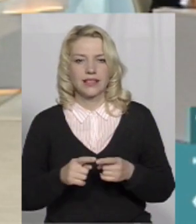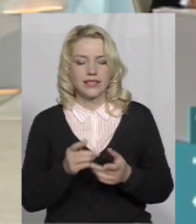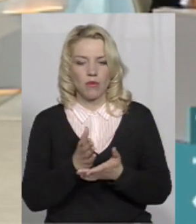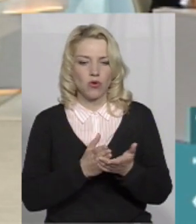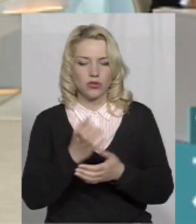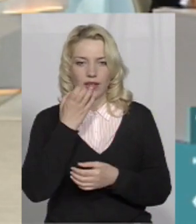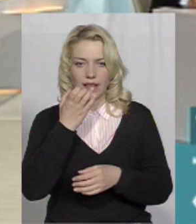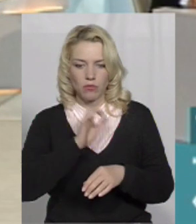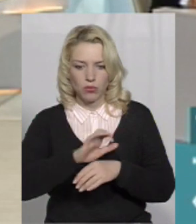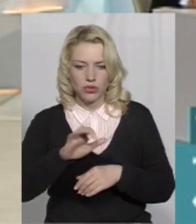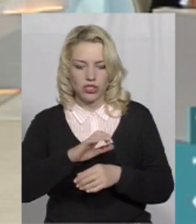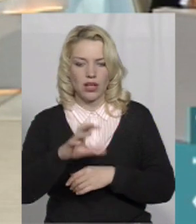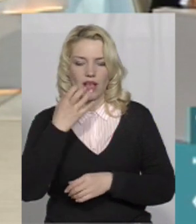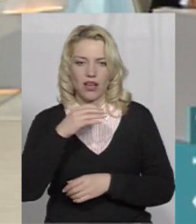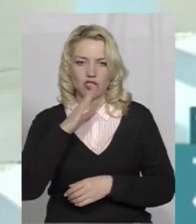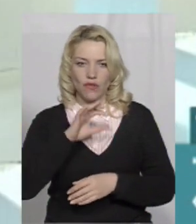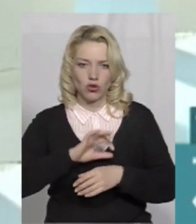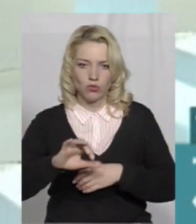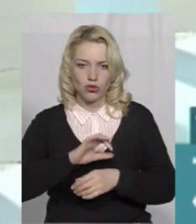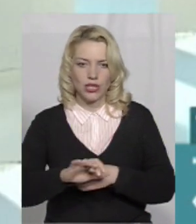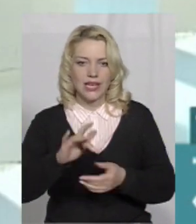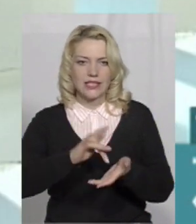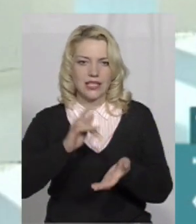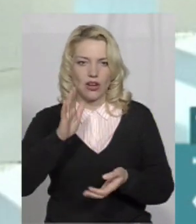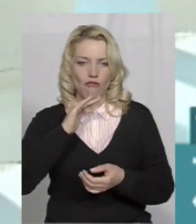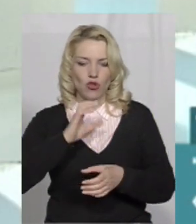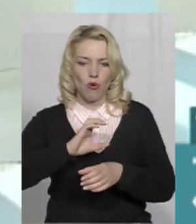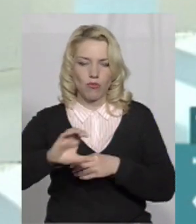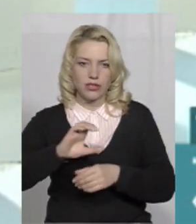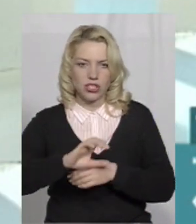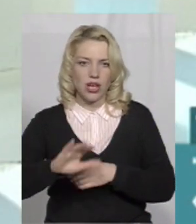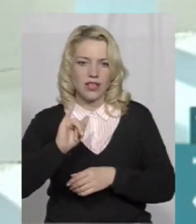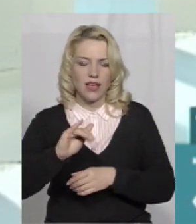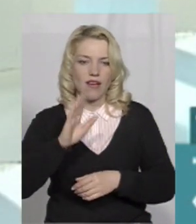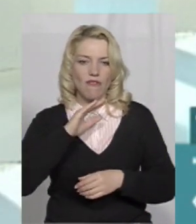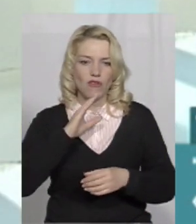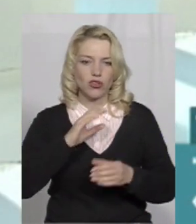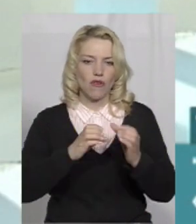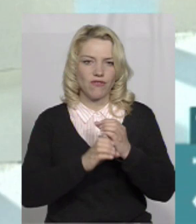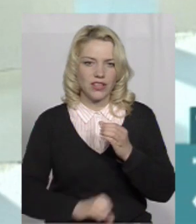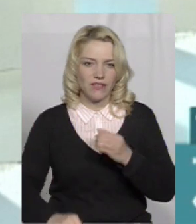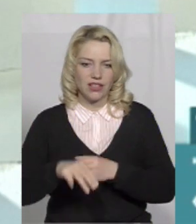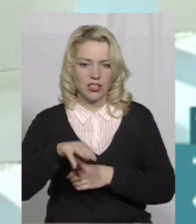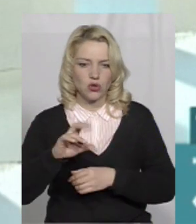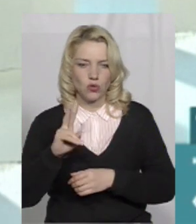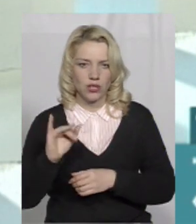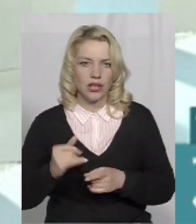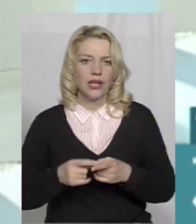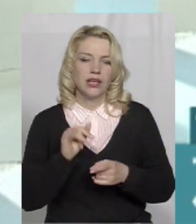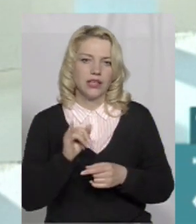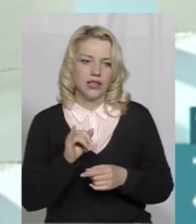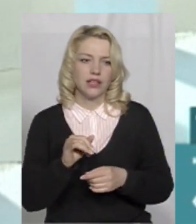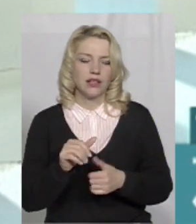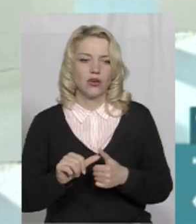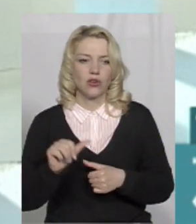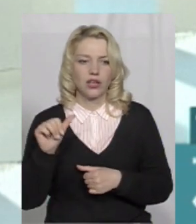послуга теплопостачання, гарячого водопостачання, централізованого водопостачання і водовідведення. Крім гарячого водопостачання,